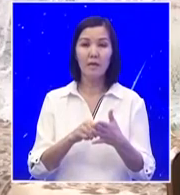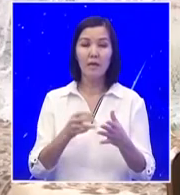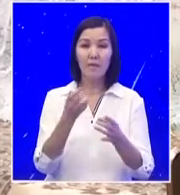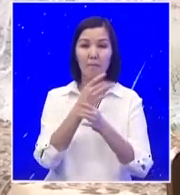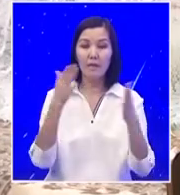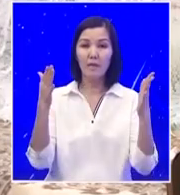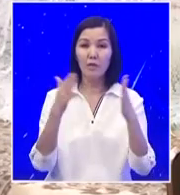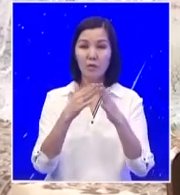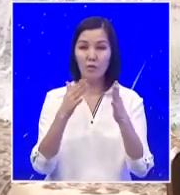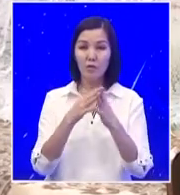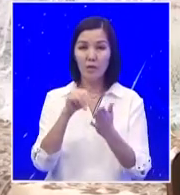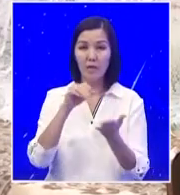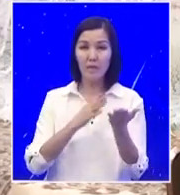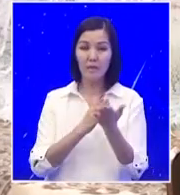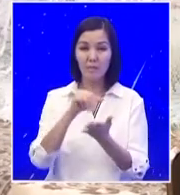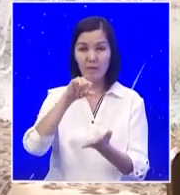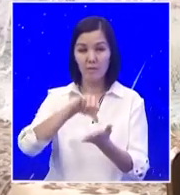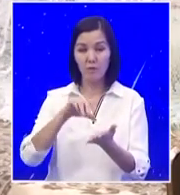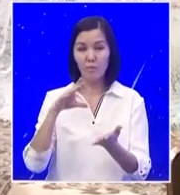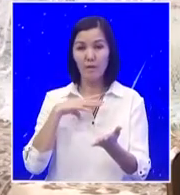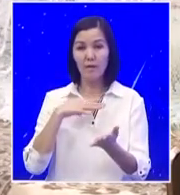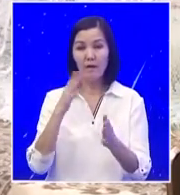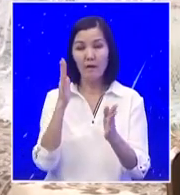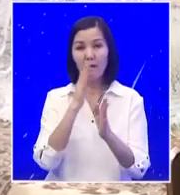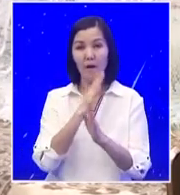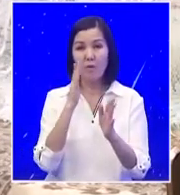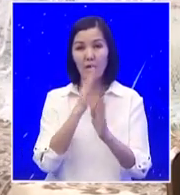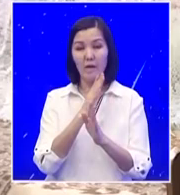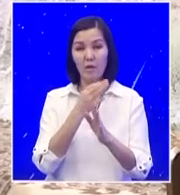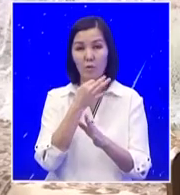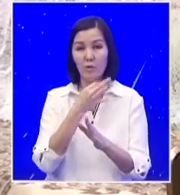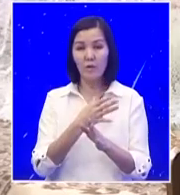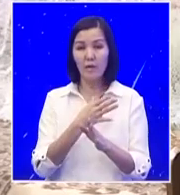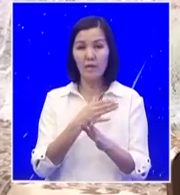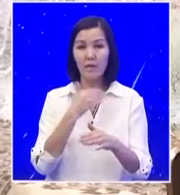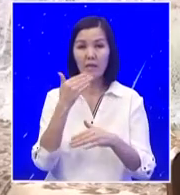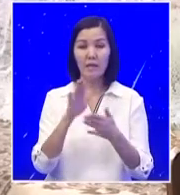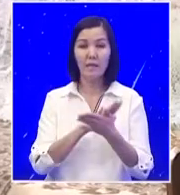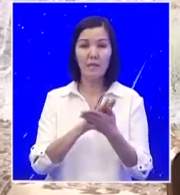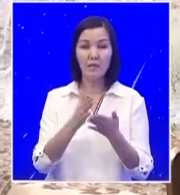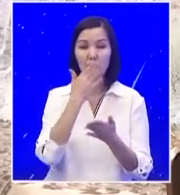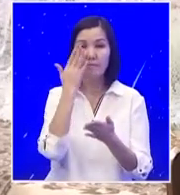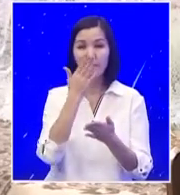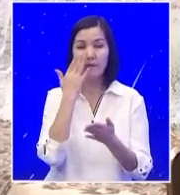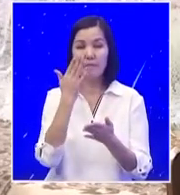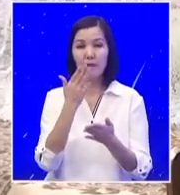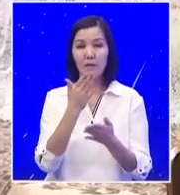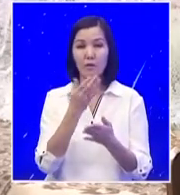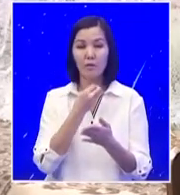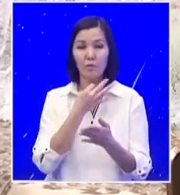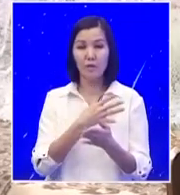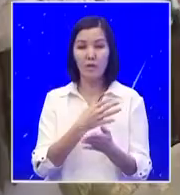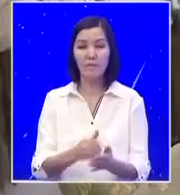көрсетемін. Бұл жерде барлық жағдай жасалған, текелінің ауарайы маған қатты ұнайды. Көбіне сыртта таза ауамен тыныстап, демалғанды